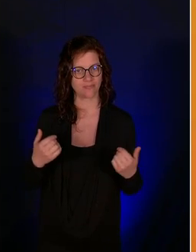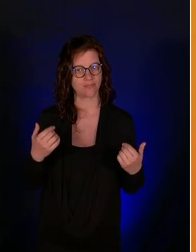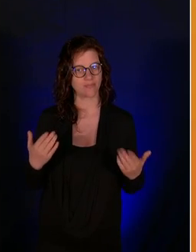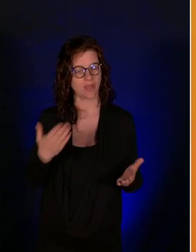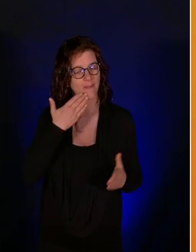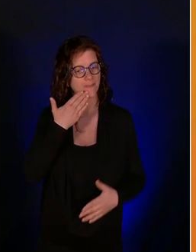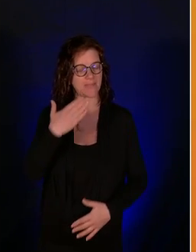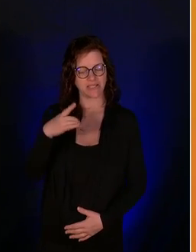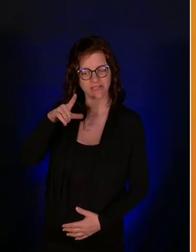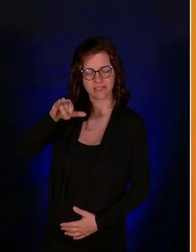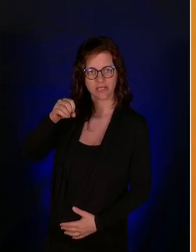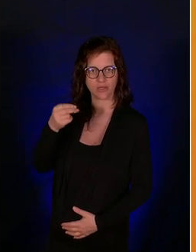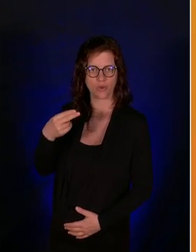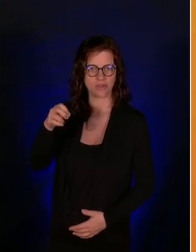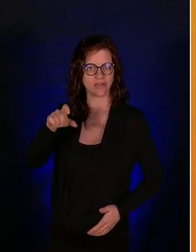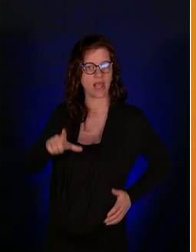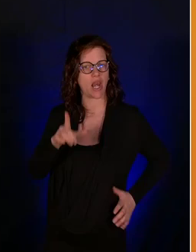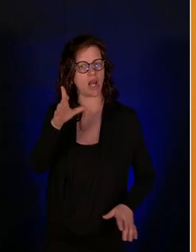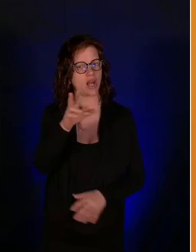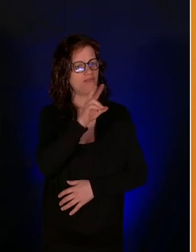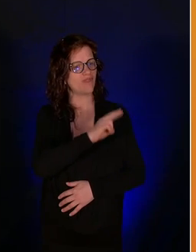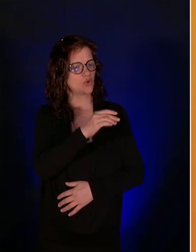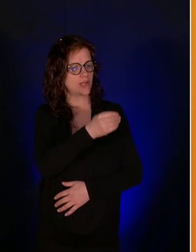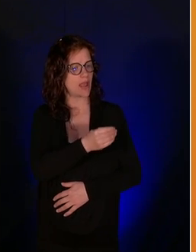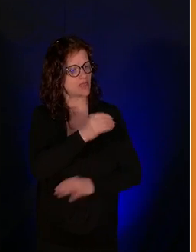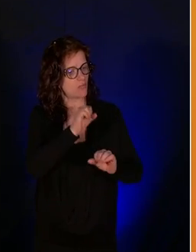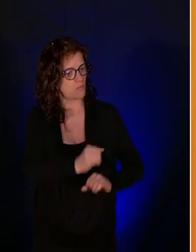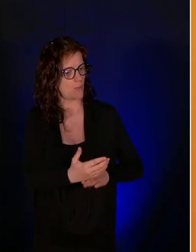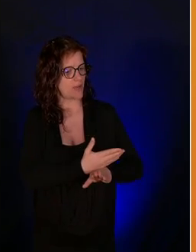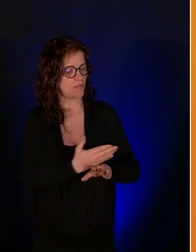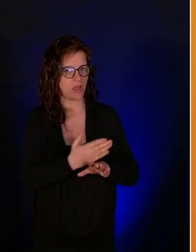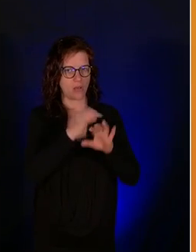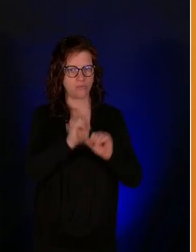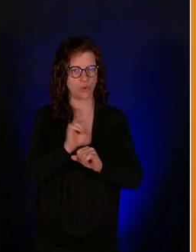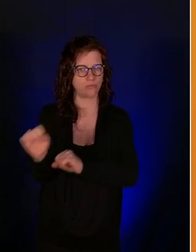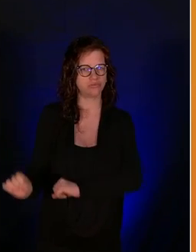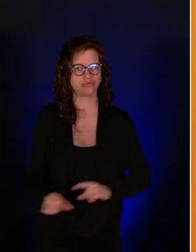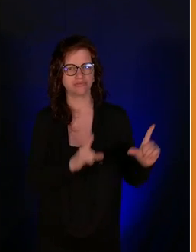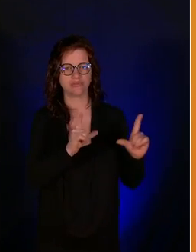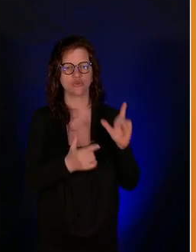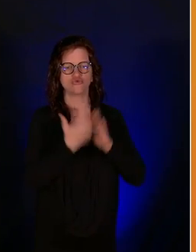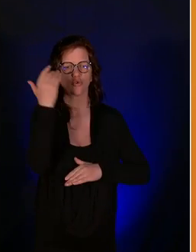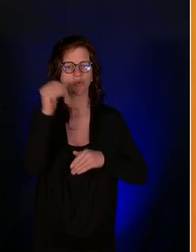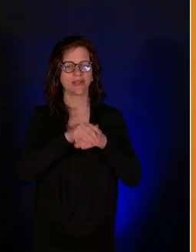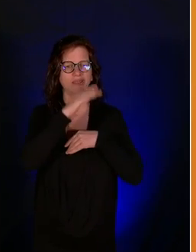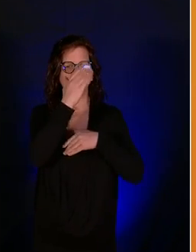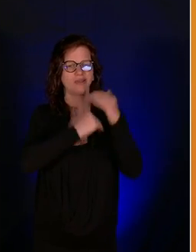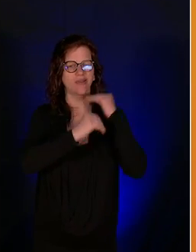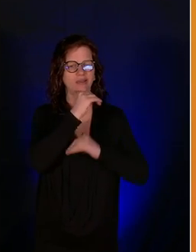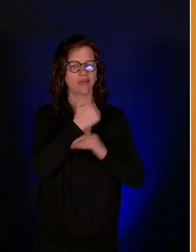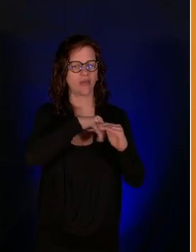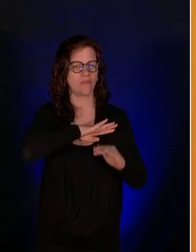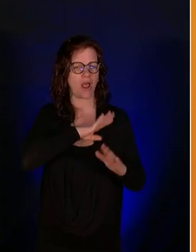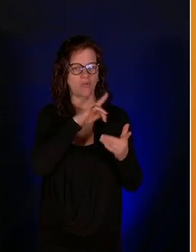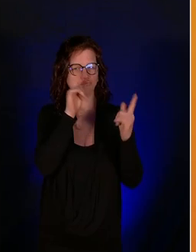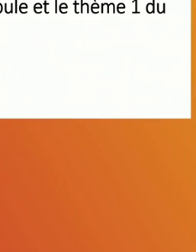Merci Lionel. Donc Véronique Martin peut se préparer. Et en attendant, si on peut avoir l'affichage du déroulé de la journée, comme il y a eu quelques petites modifications dans le déroulé,